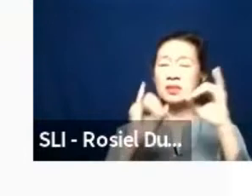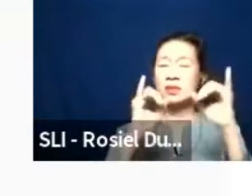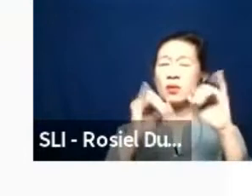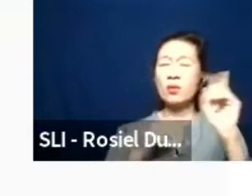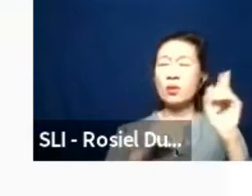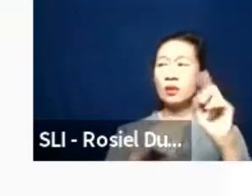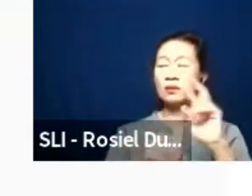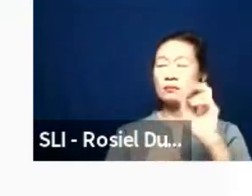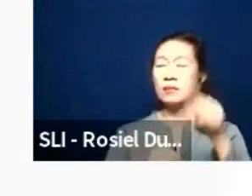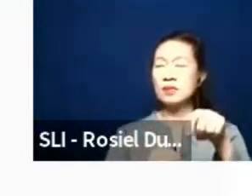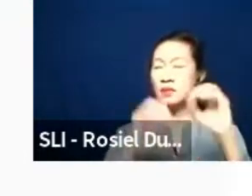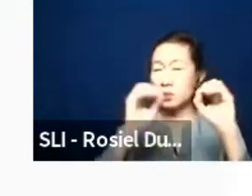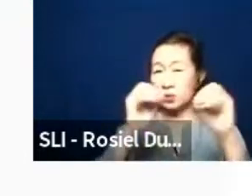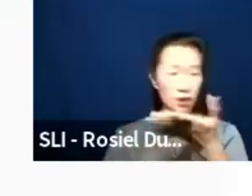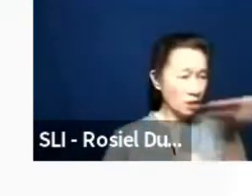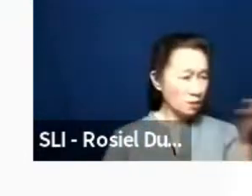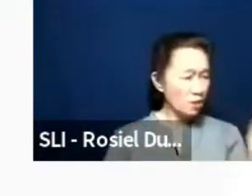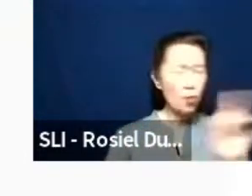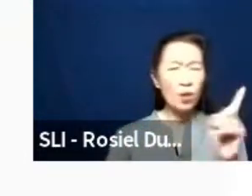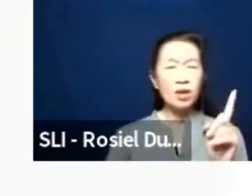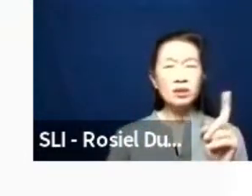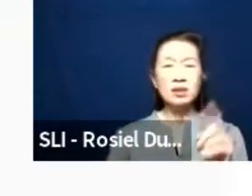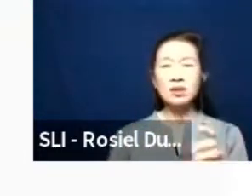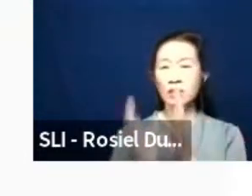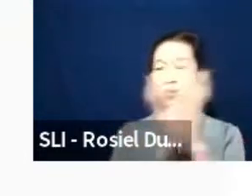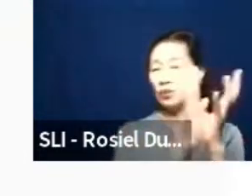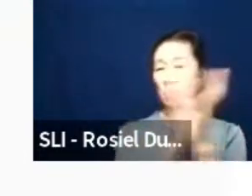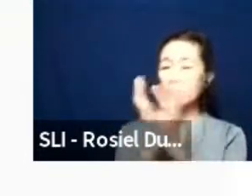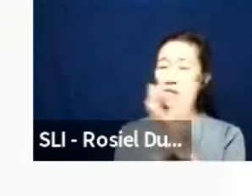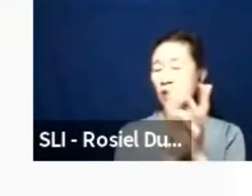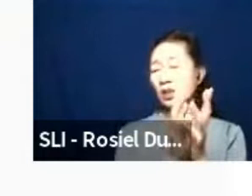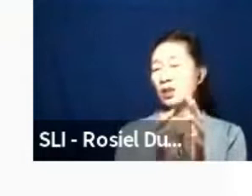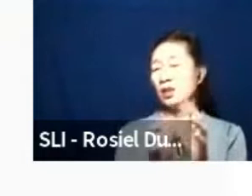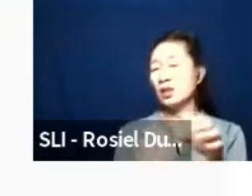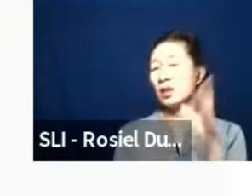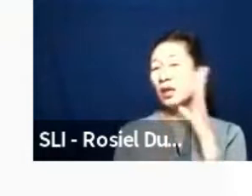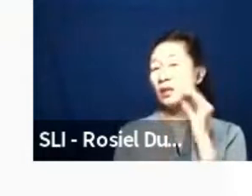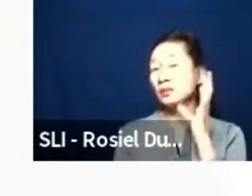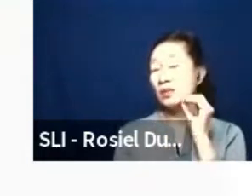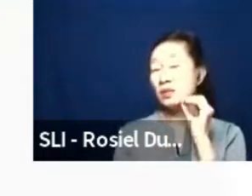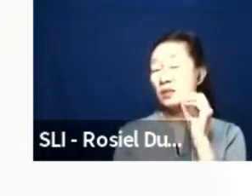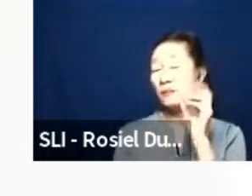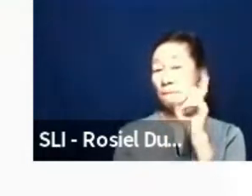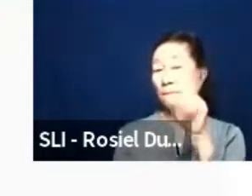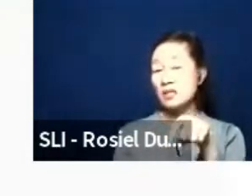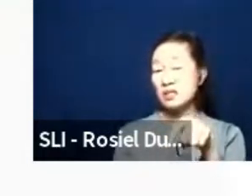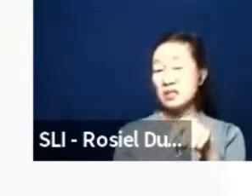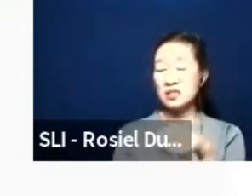natin ituro sa kanila, ano yung mga community opportunities or community experience na dapat